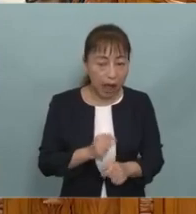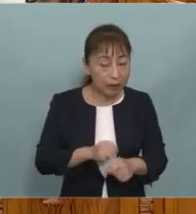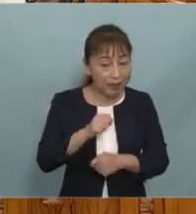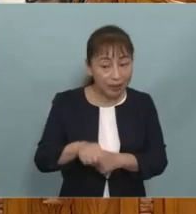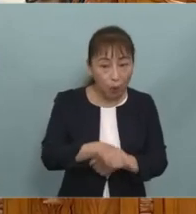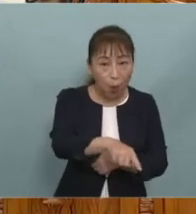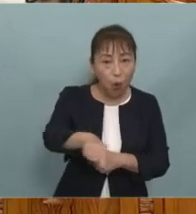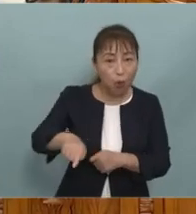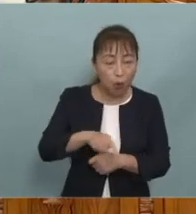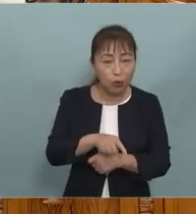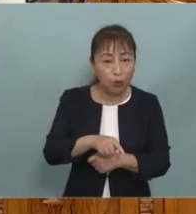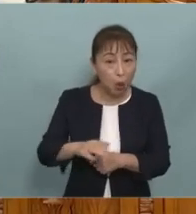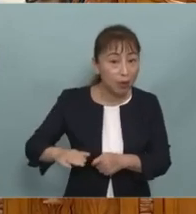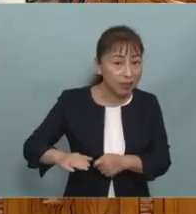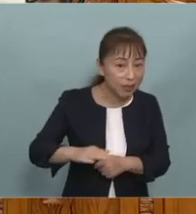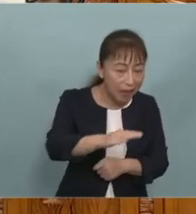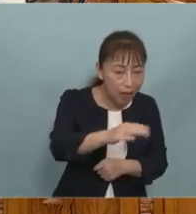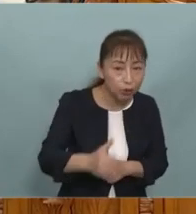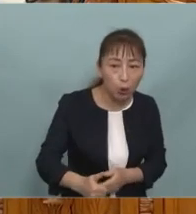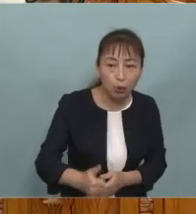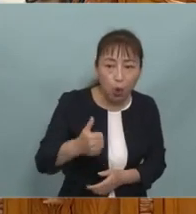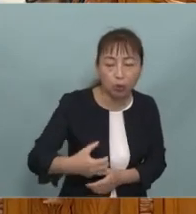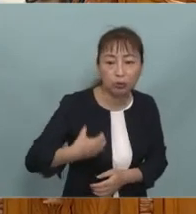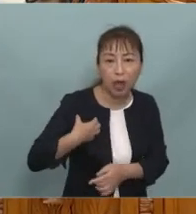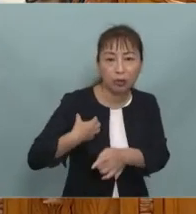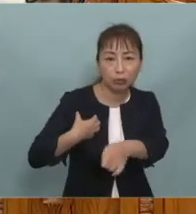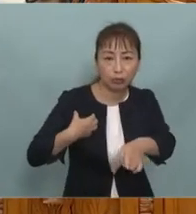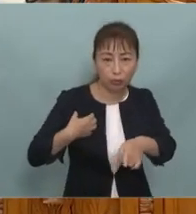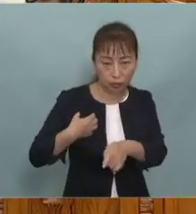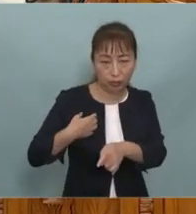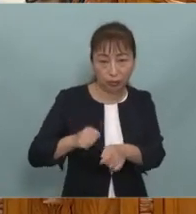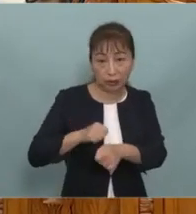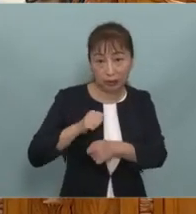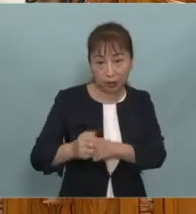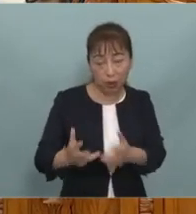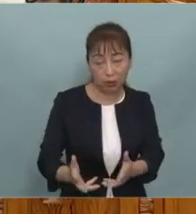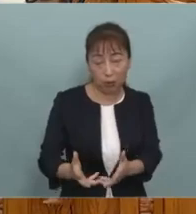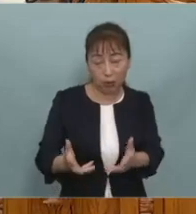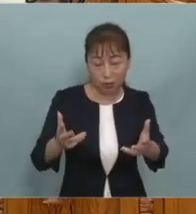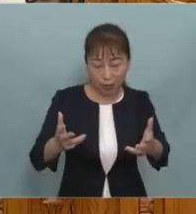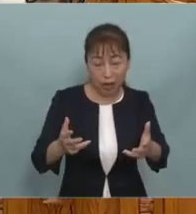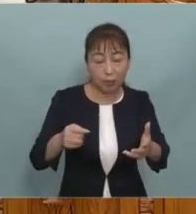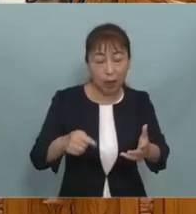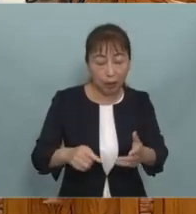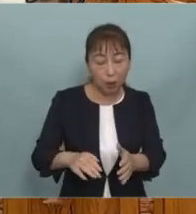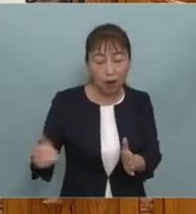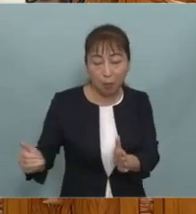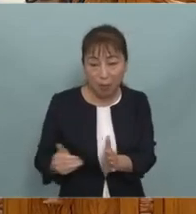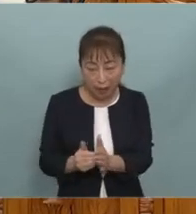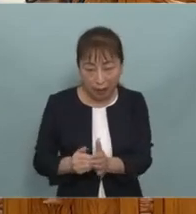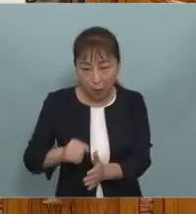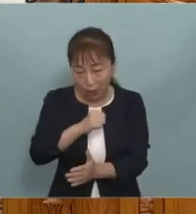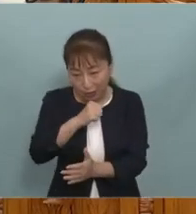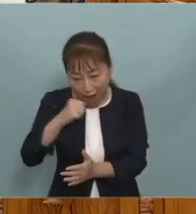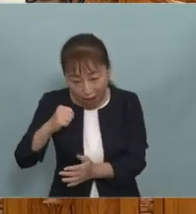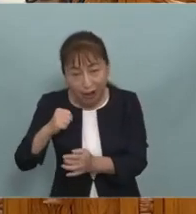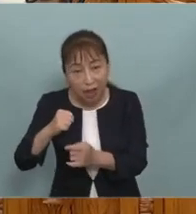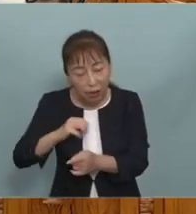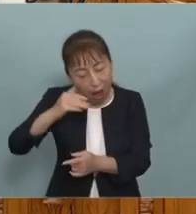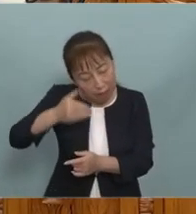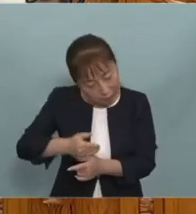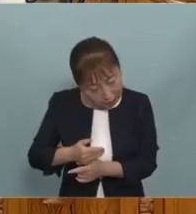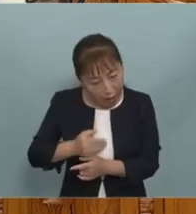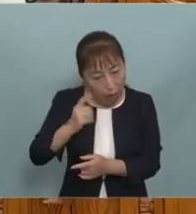成長の主役です地方創生を巡るこれまでの成果と反省を生かし地